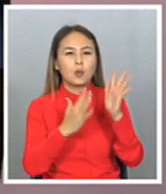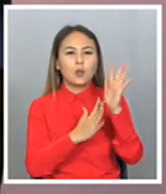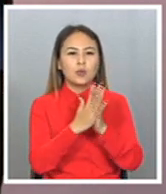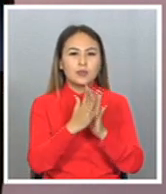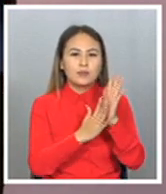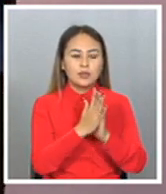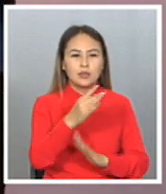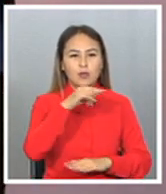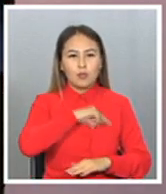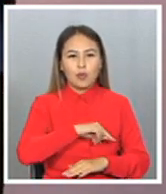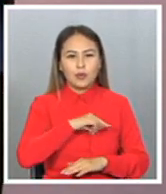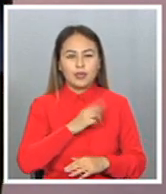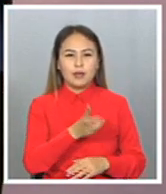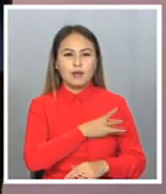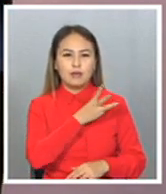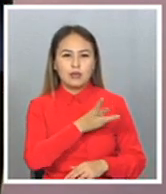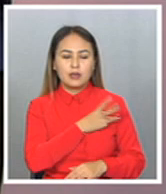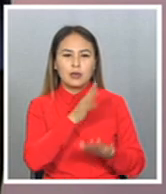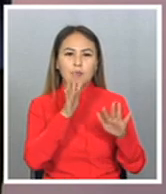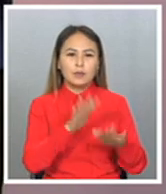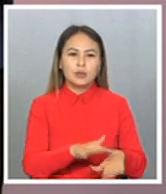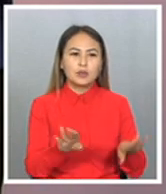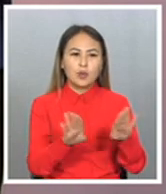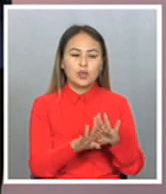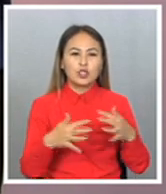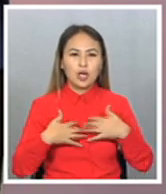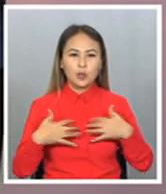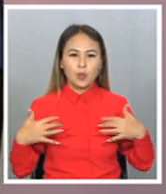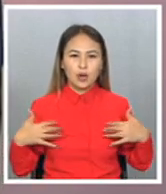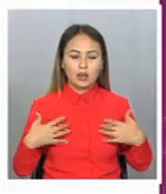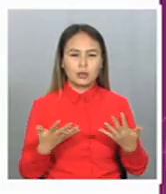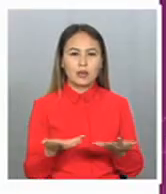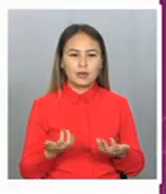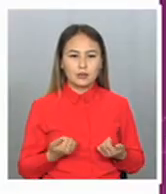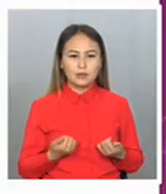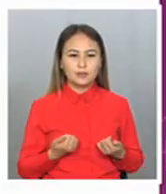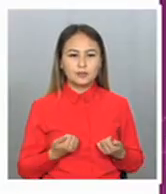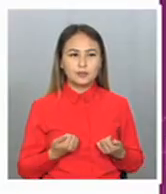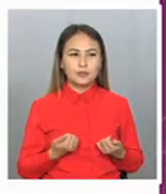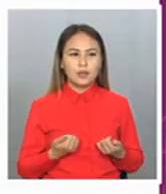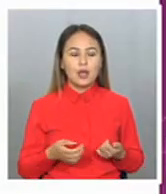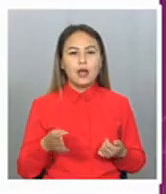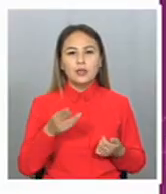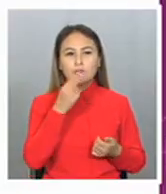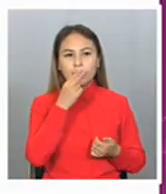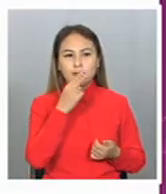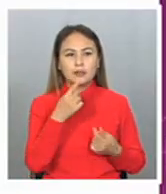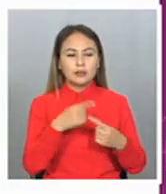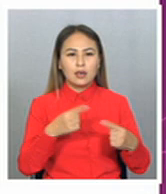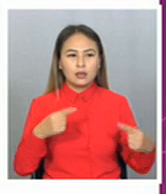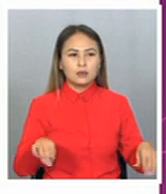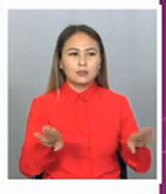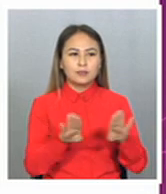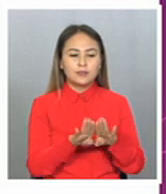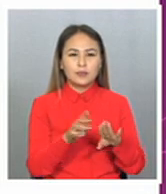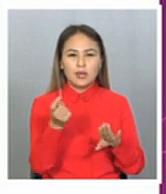бойындағы энергия мен қоректік заттарды жануарлар алады екен. Дәнді дақылдардың